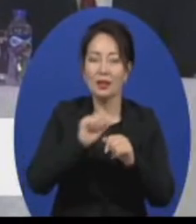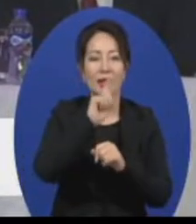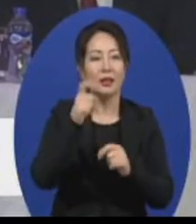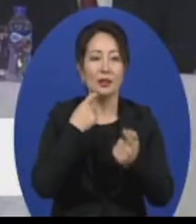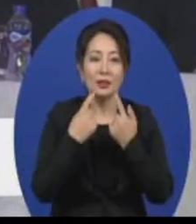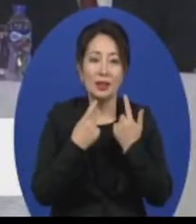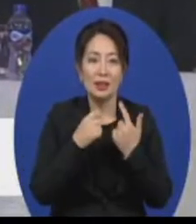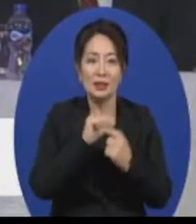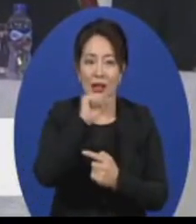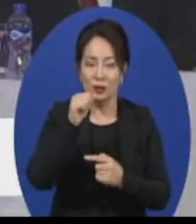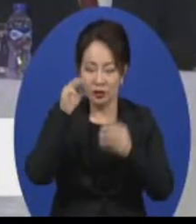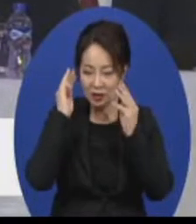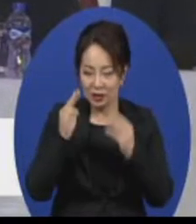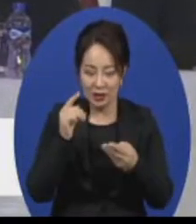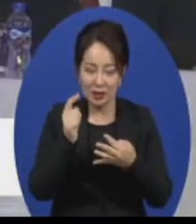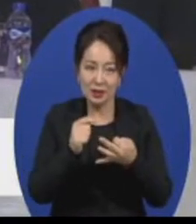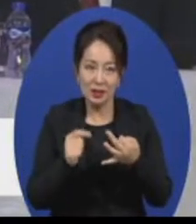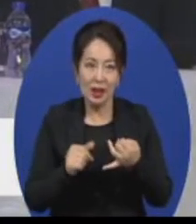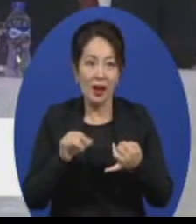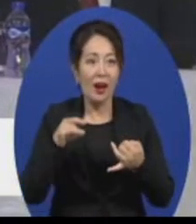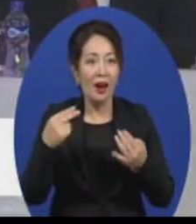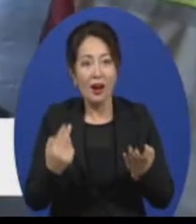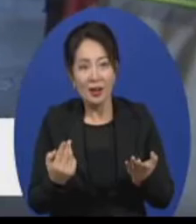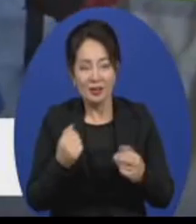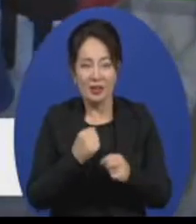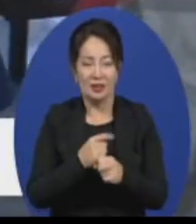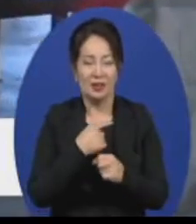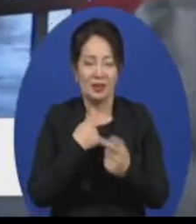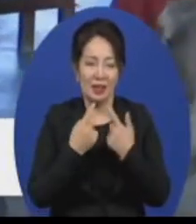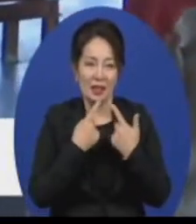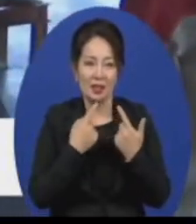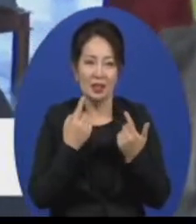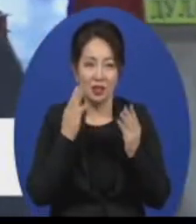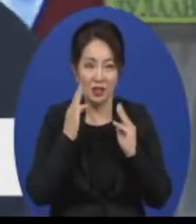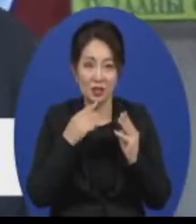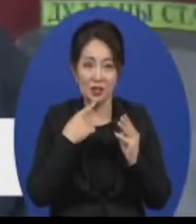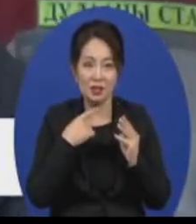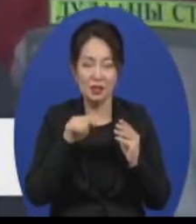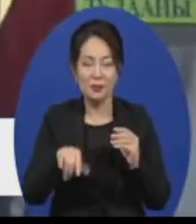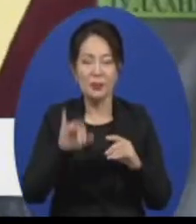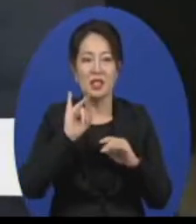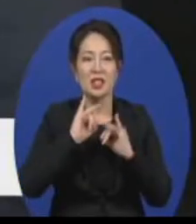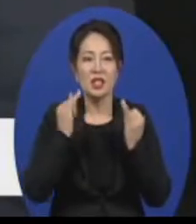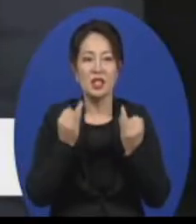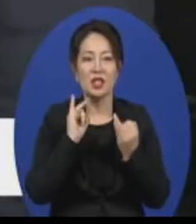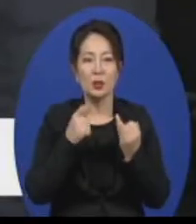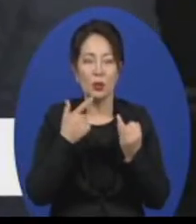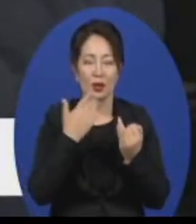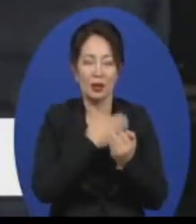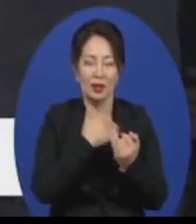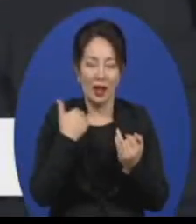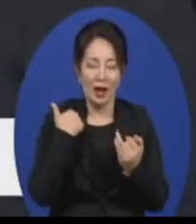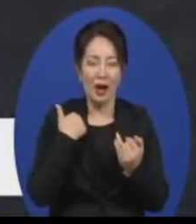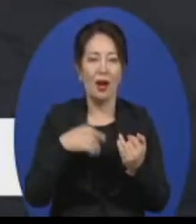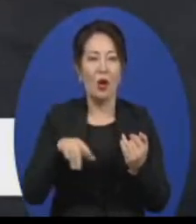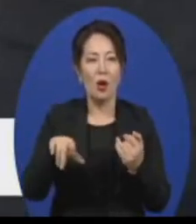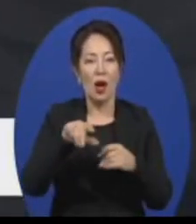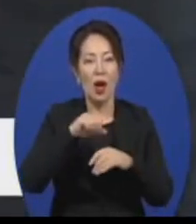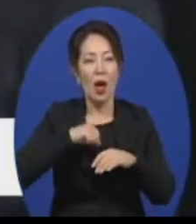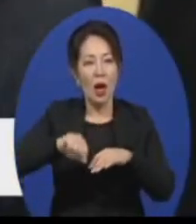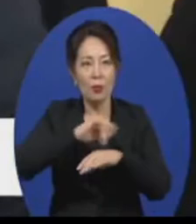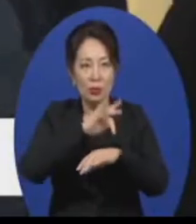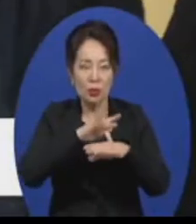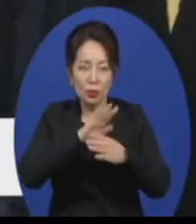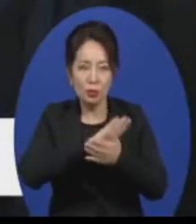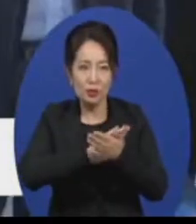хүндсэн. Асуудлыг шийдэх гарц гаргалгааг ажлын хэсэг нааштай шийднэ гэдгийг хэлсэн юм. Өнөөдөр их хурлын дарга аймгийн төвийн шинээр байгуулагдсан дулааны станцын